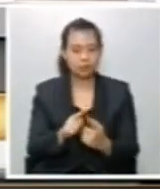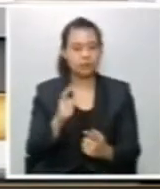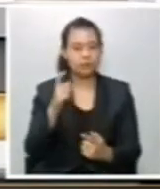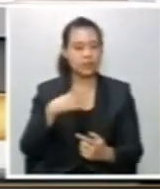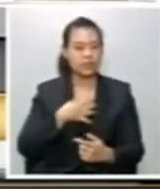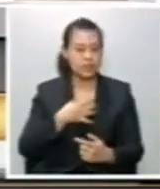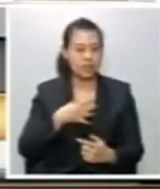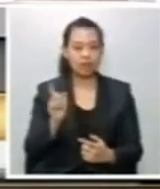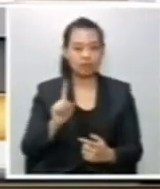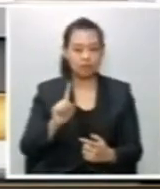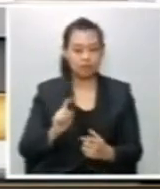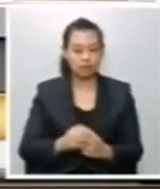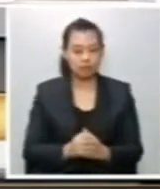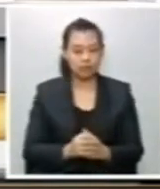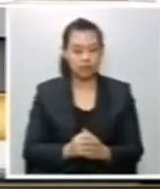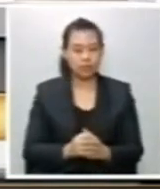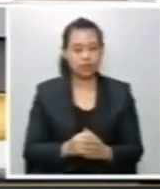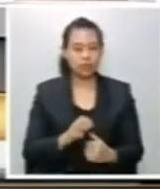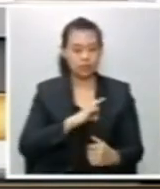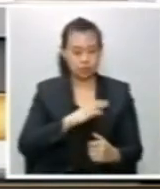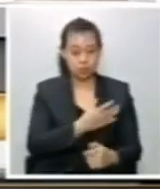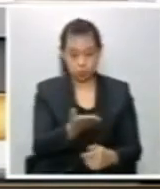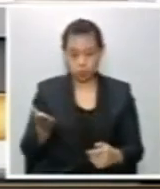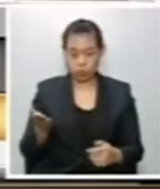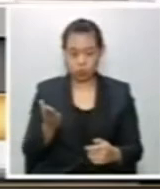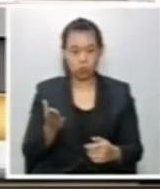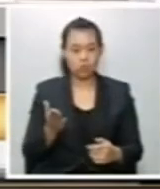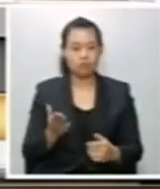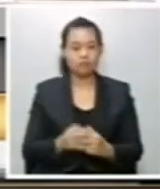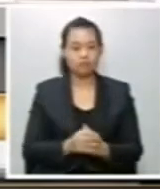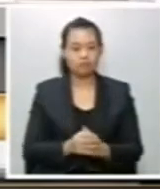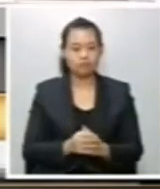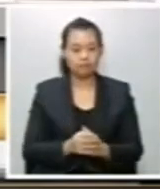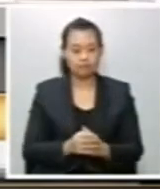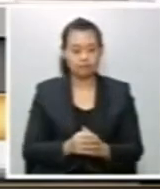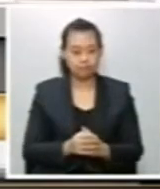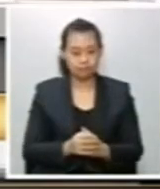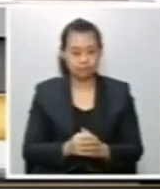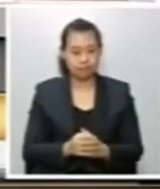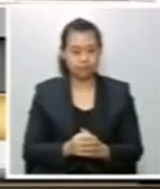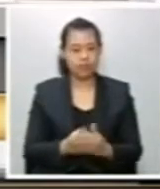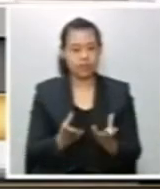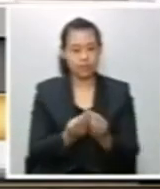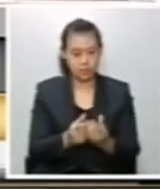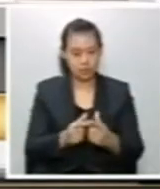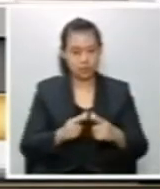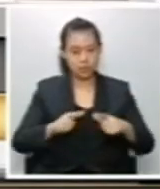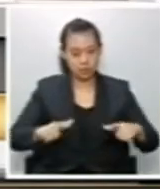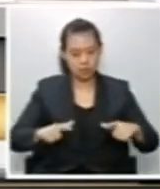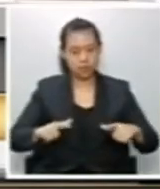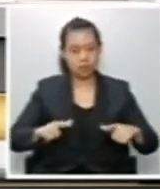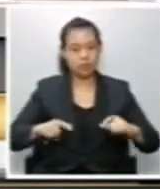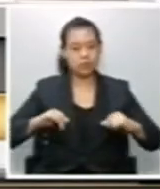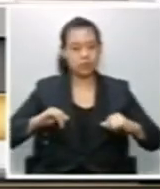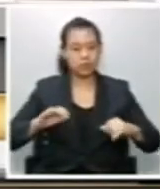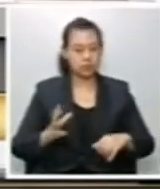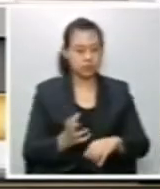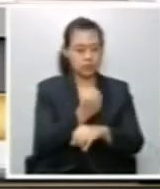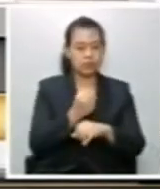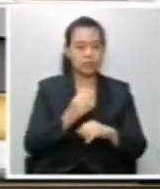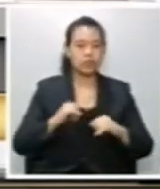นี้ชี้ชัดว่าการถือครองที่ดินและการใช้ประโยชน์ที่ดินไม่ว่าจะเป็นโด